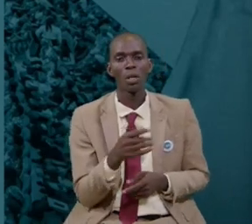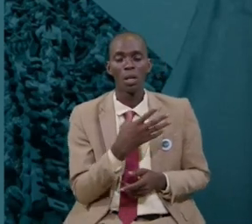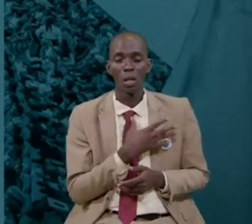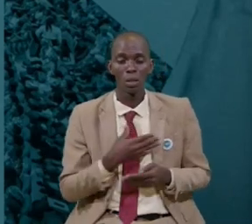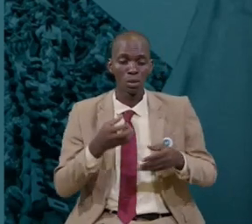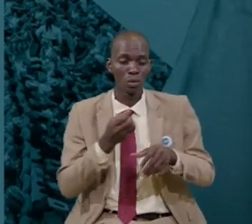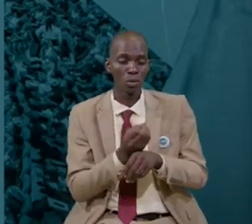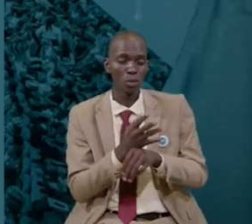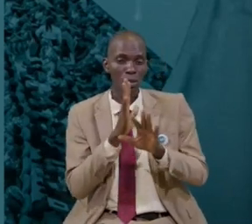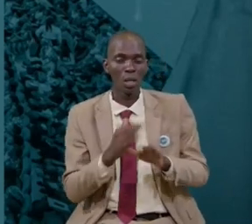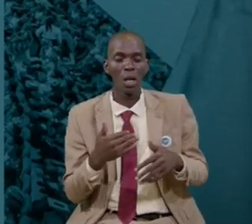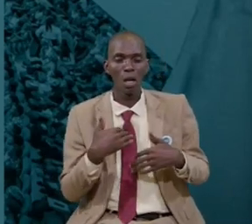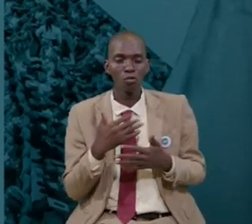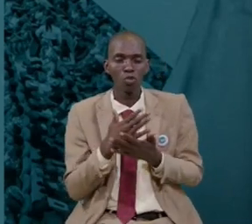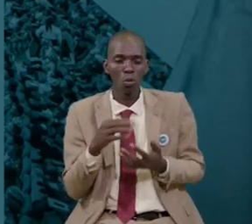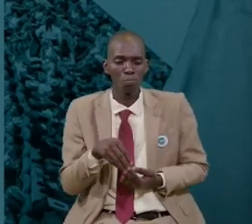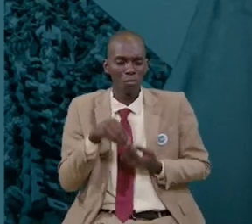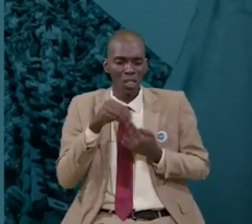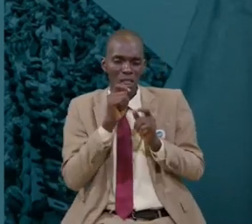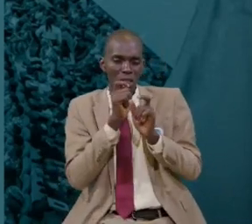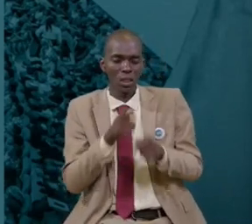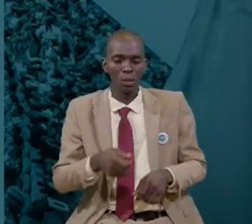sauter aucune personne.